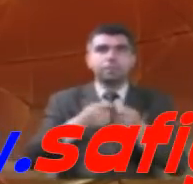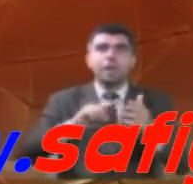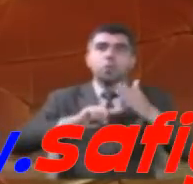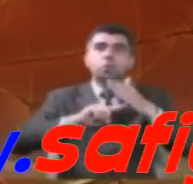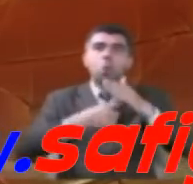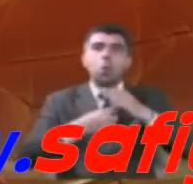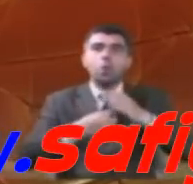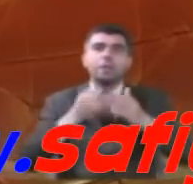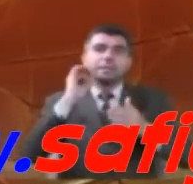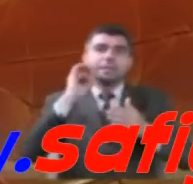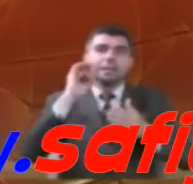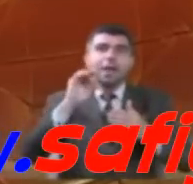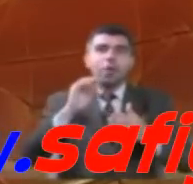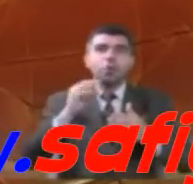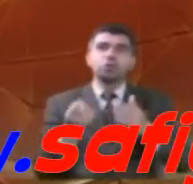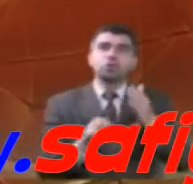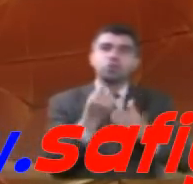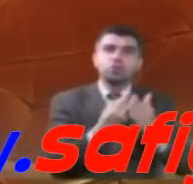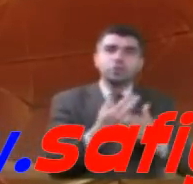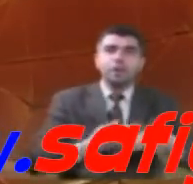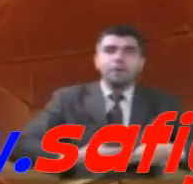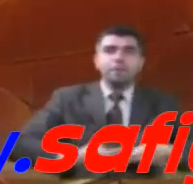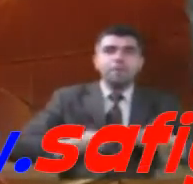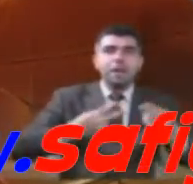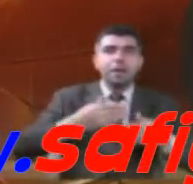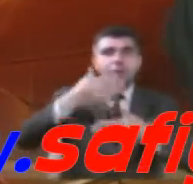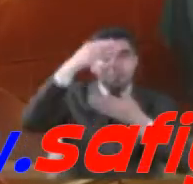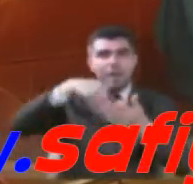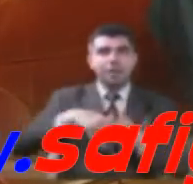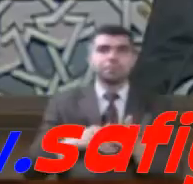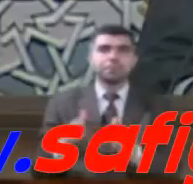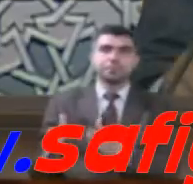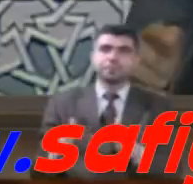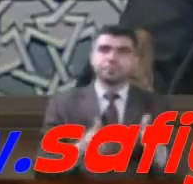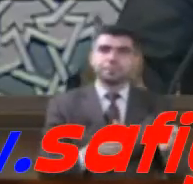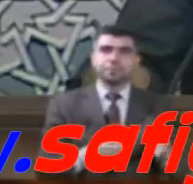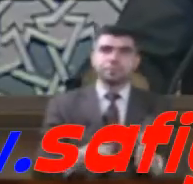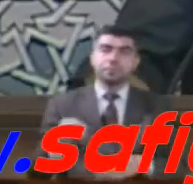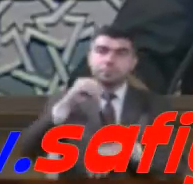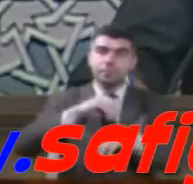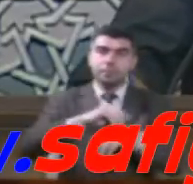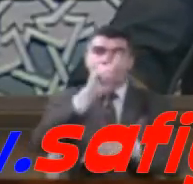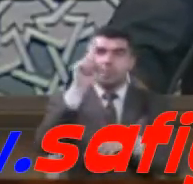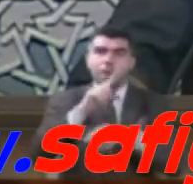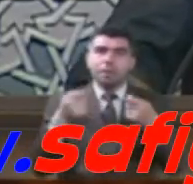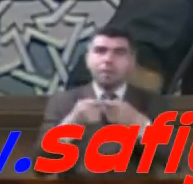ان شاء الله، اللي غتكون يعني اللي غتستجيب للحاجيات ديال البلاد ديالنا. تعقيب السيد النائب.